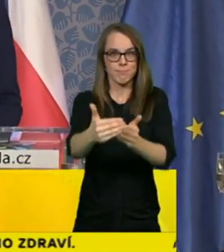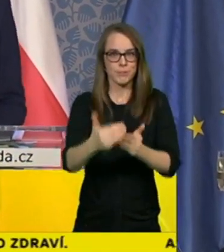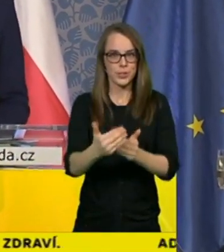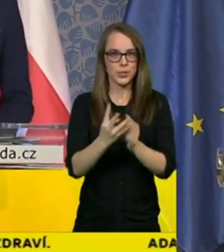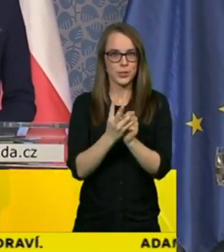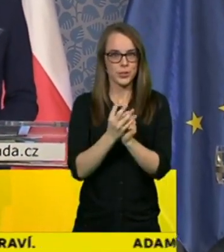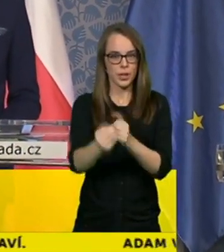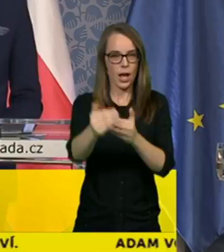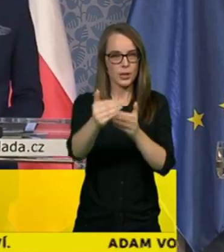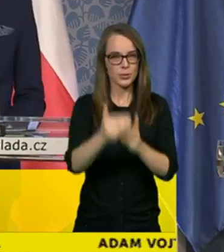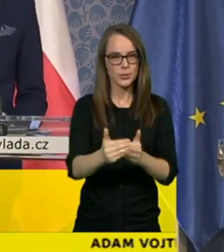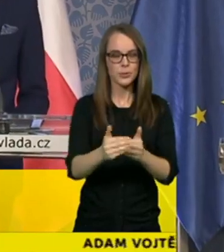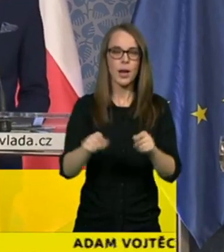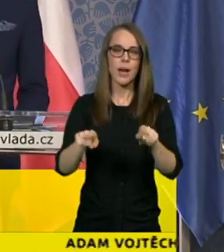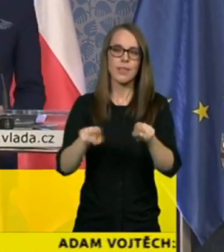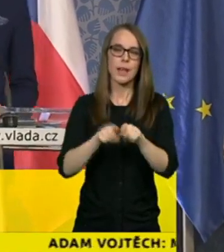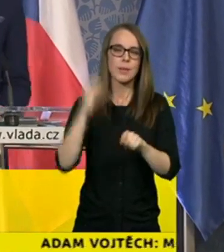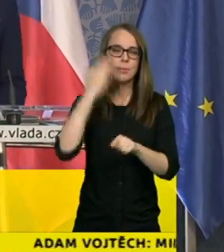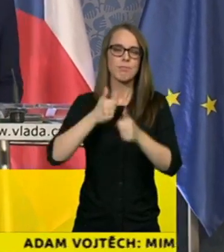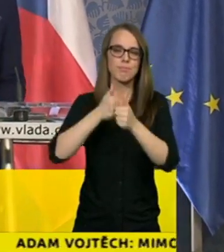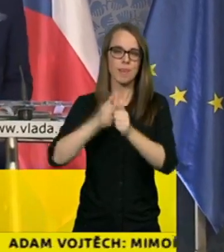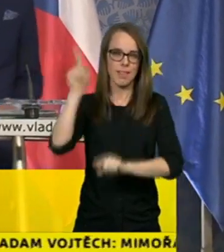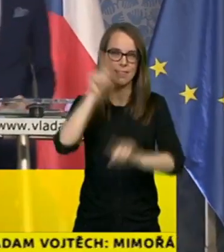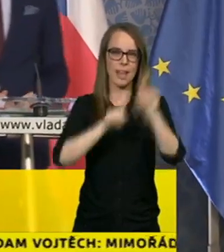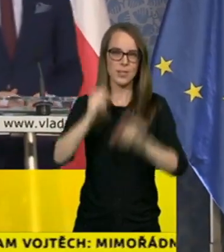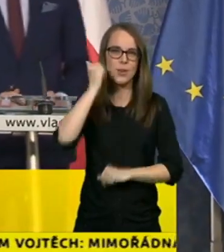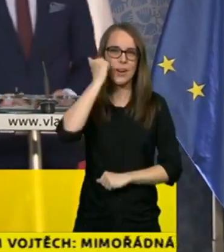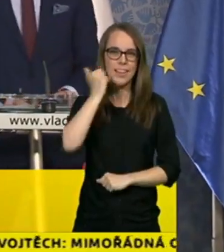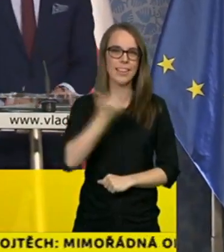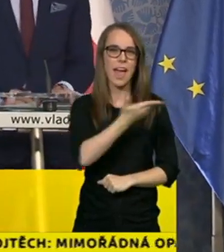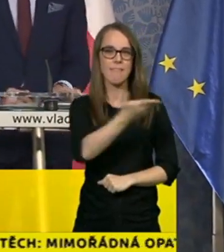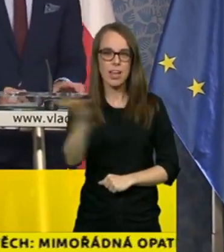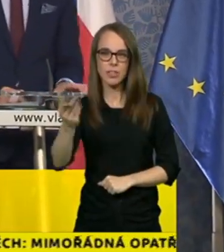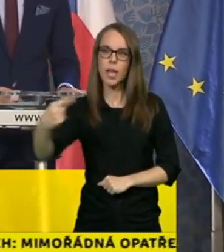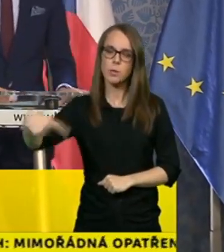základě celospolečenské diskuze. Český rozhlas.